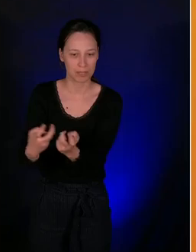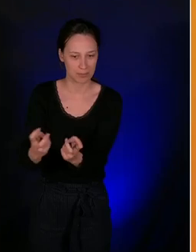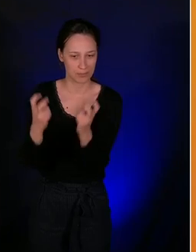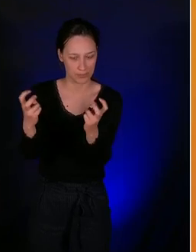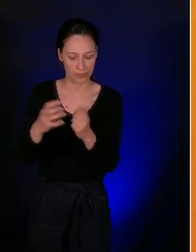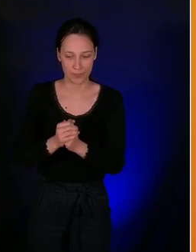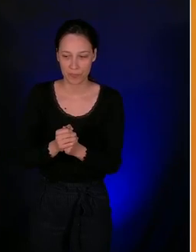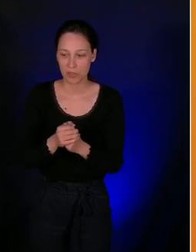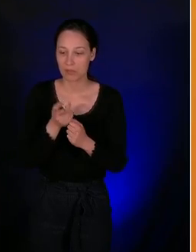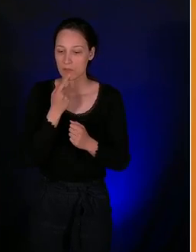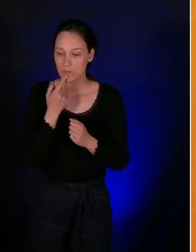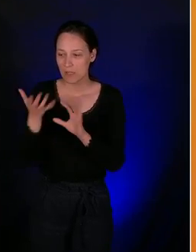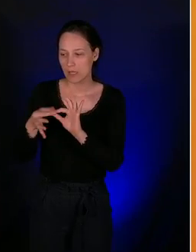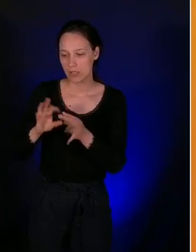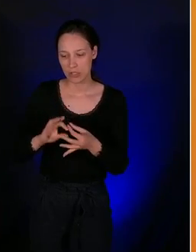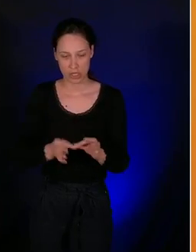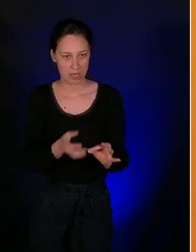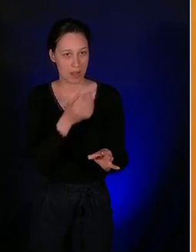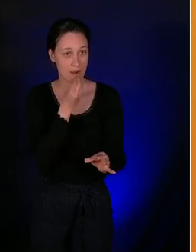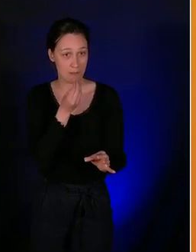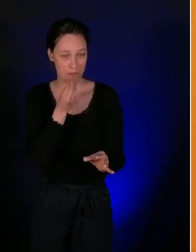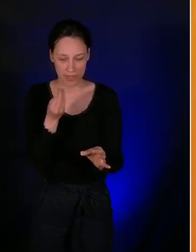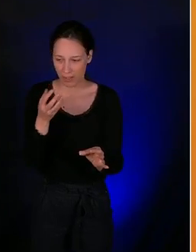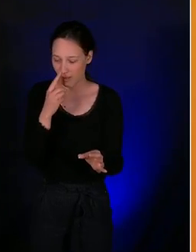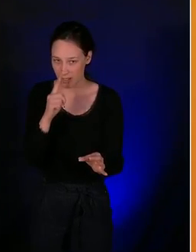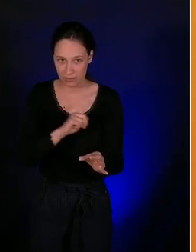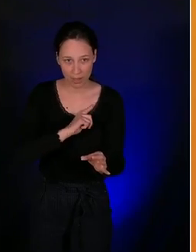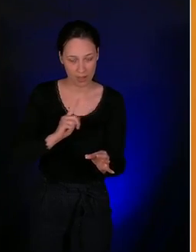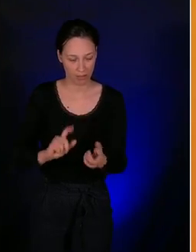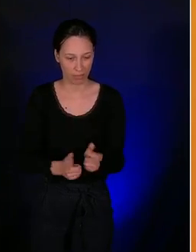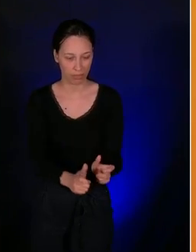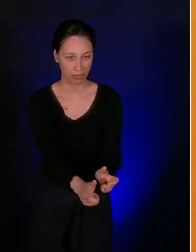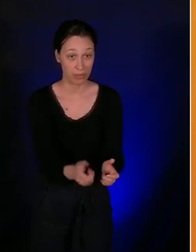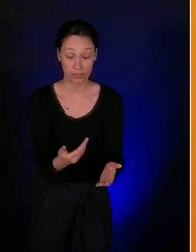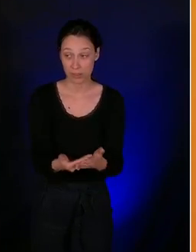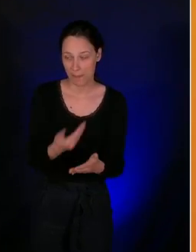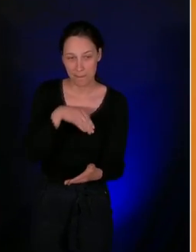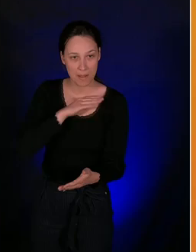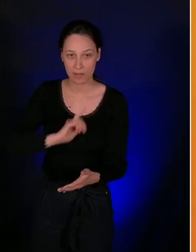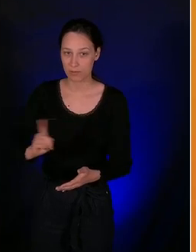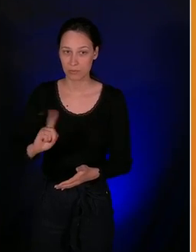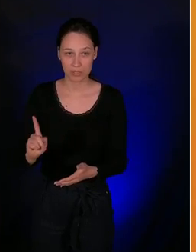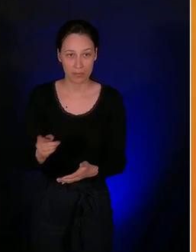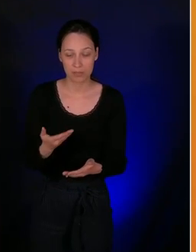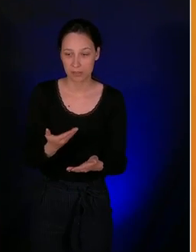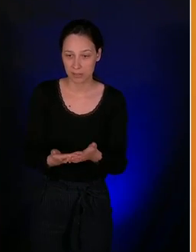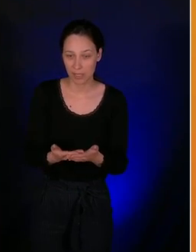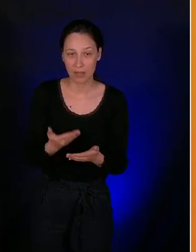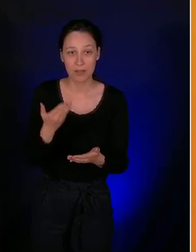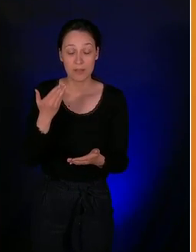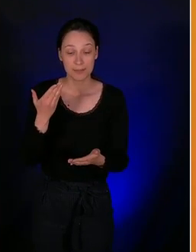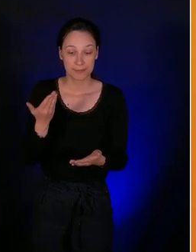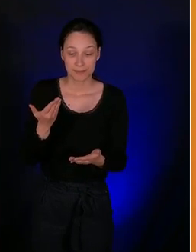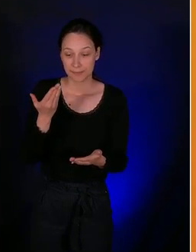chaîne alimentaire relève de l'irresponsabilité et n'aidera certainement pas à reconquérir la confiance